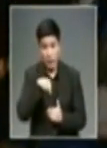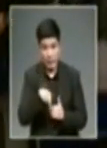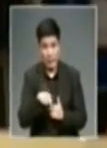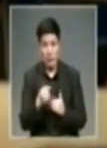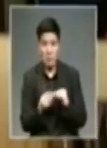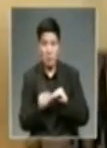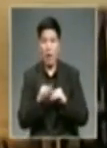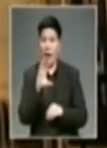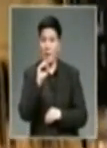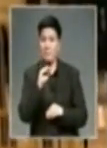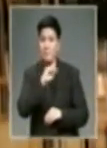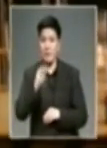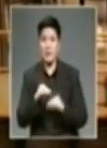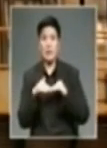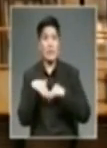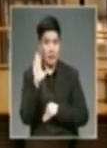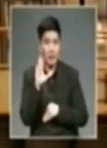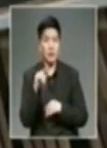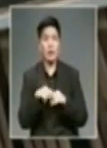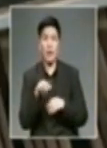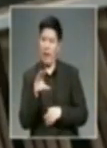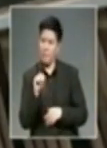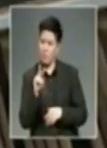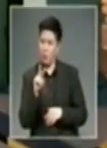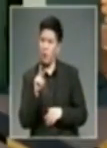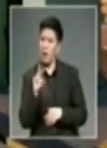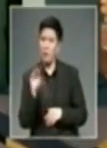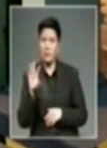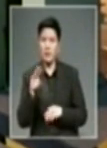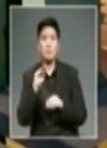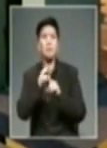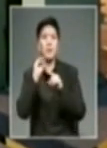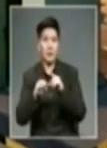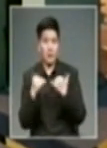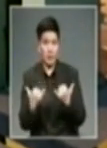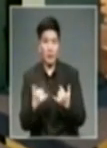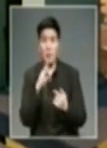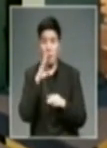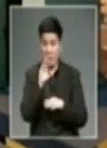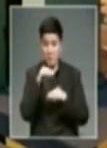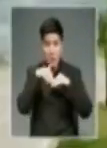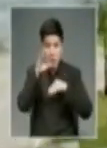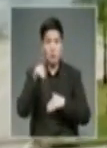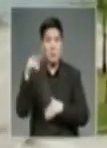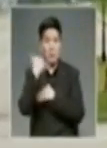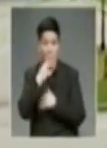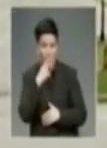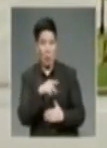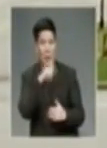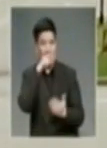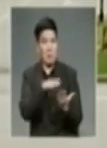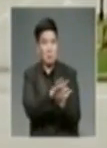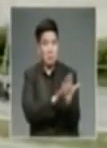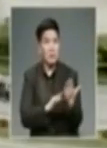ยก็เกิน 50% นะครับ50 52หรือ 54% เนี่ยนะเพราะนั้นถ้าเกิน 50 เนี่ยเขาจะเริ่มพิจารณาแล้วว่าจะลงทุ